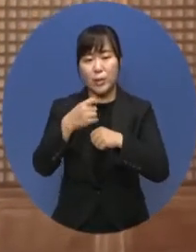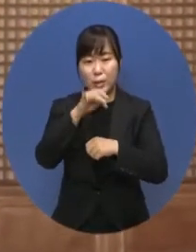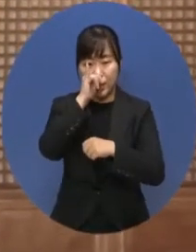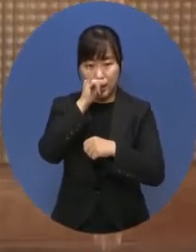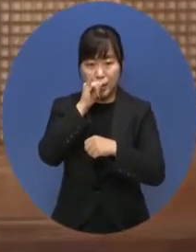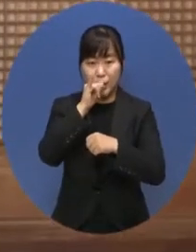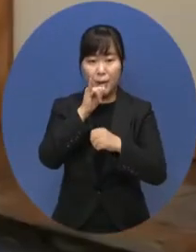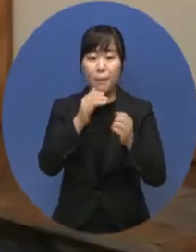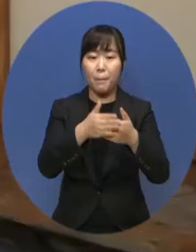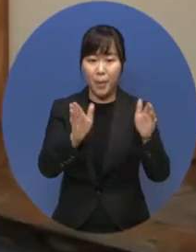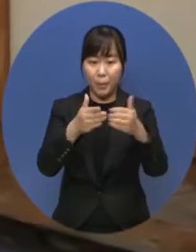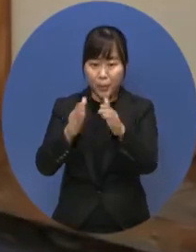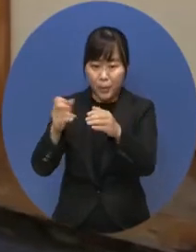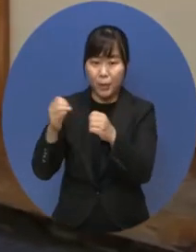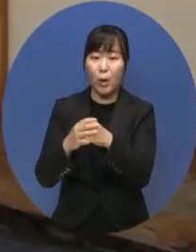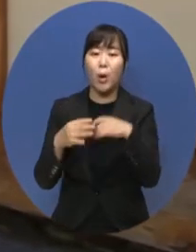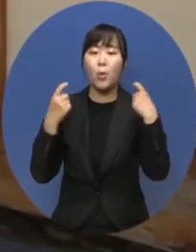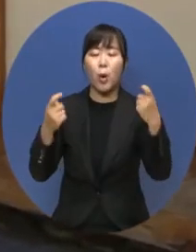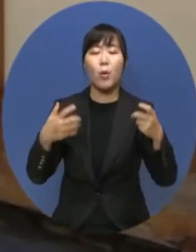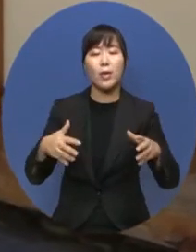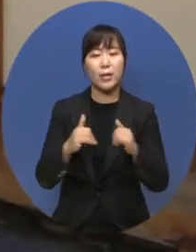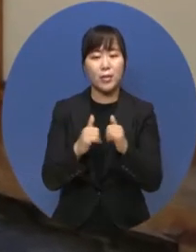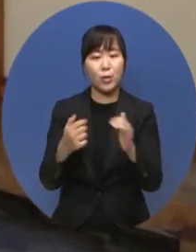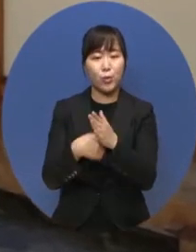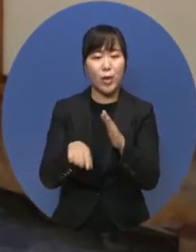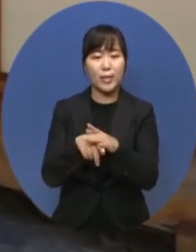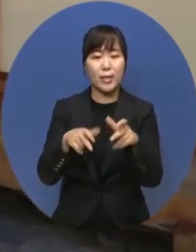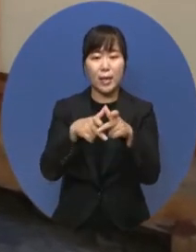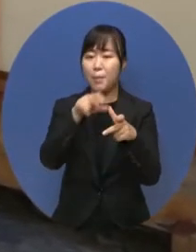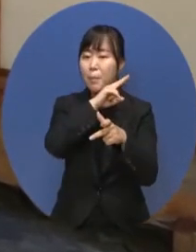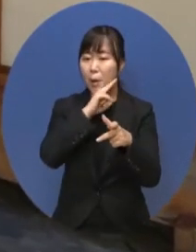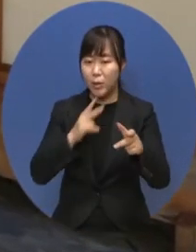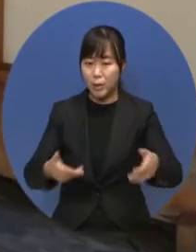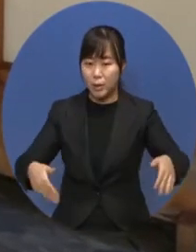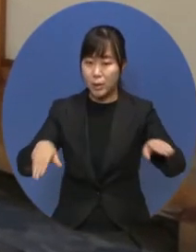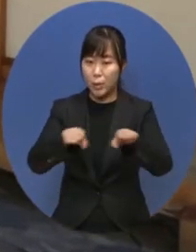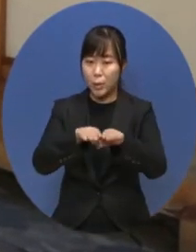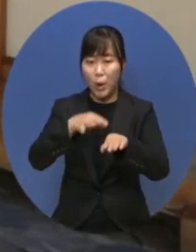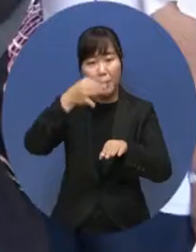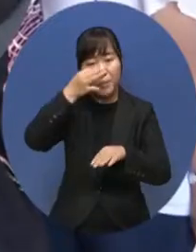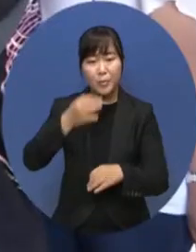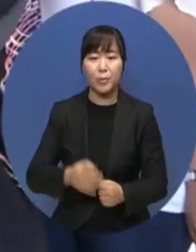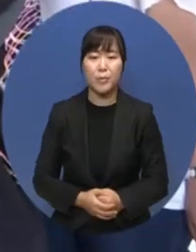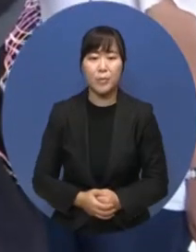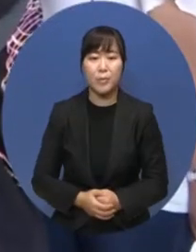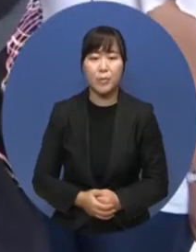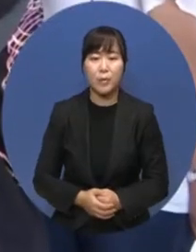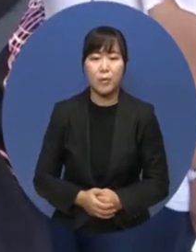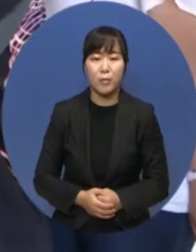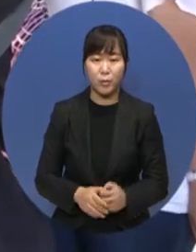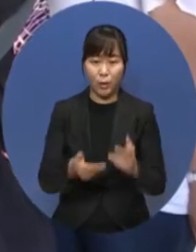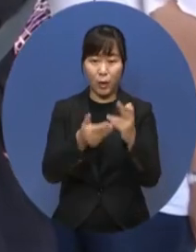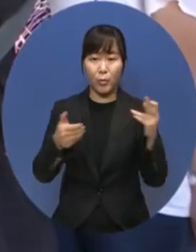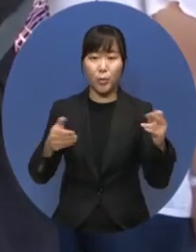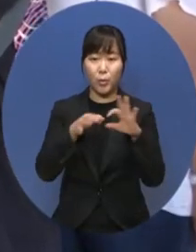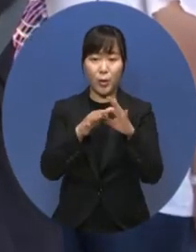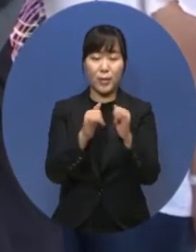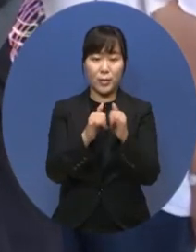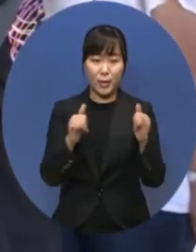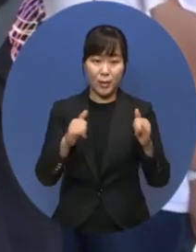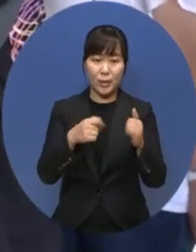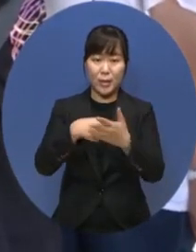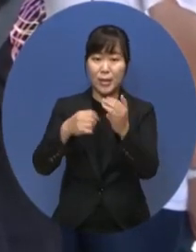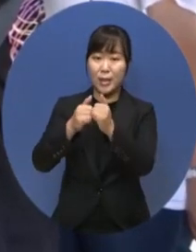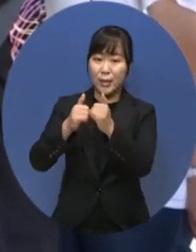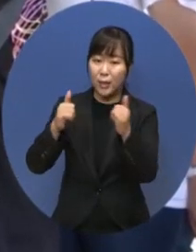한옥 객실과 관광 약자를 위한 장애인들의 편의 시설도 둘러보았습니다. 강원도 관계자는 외신